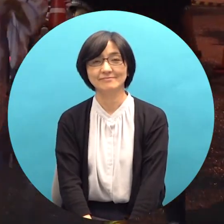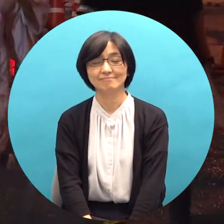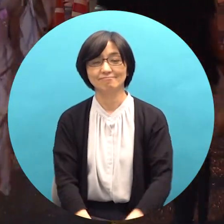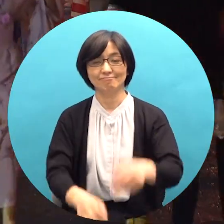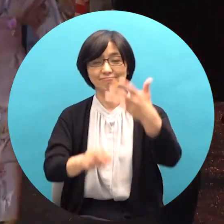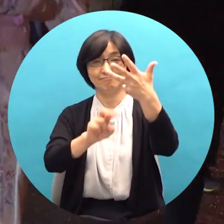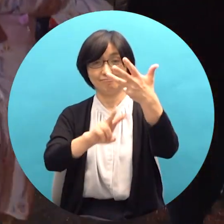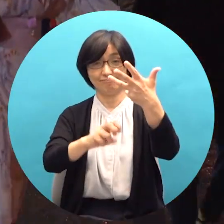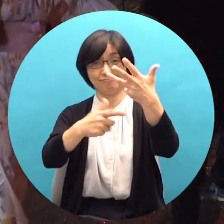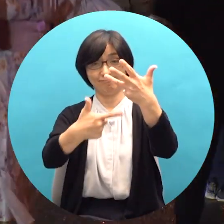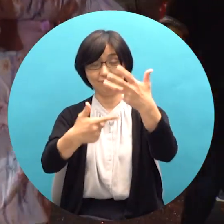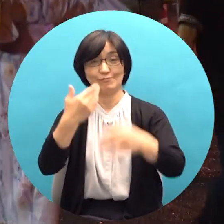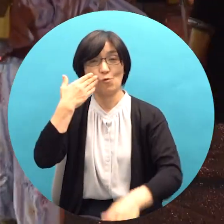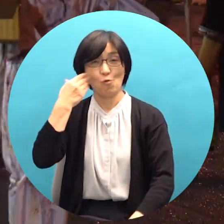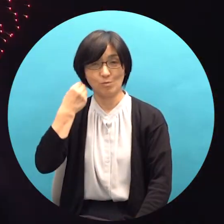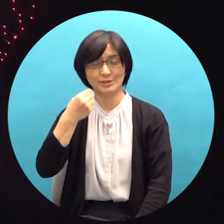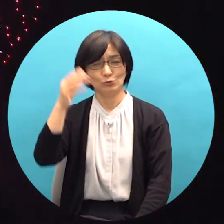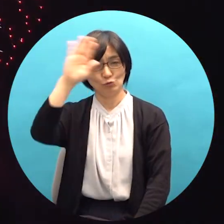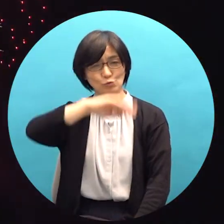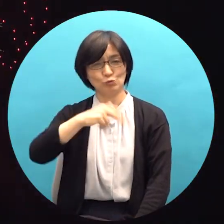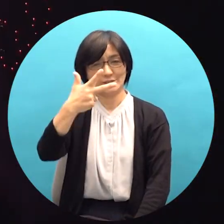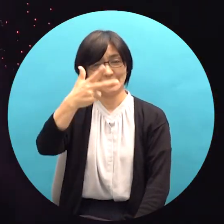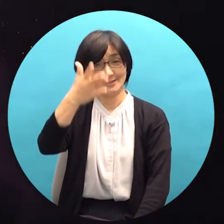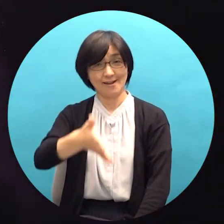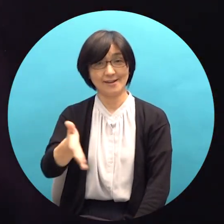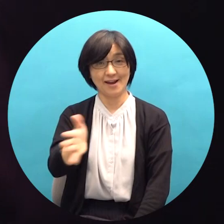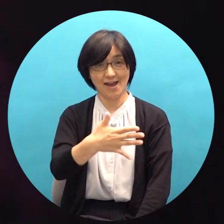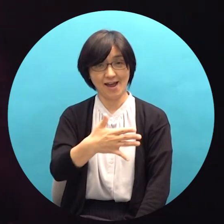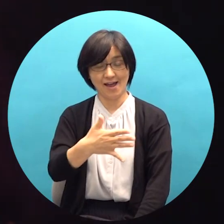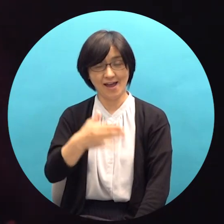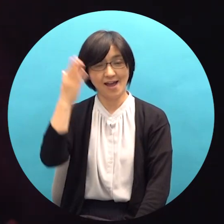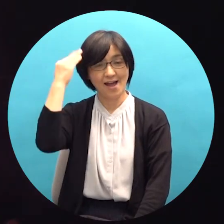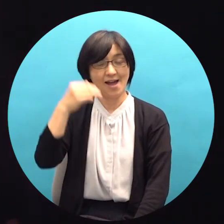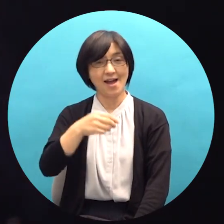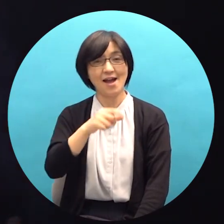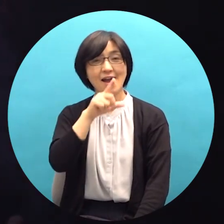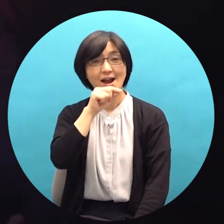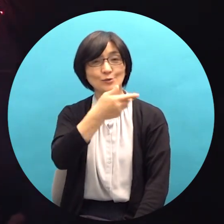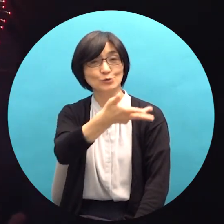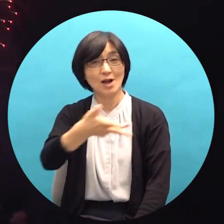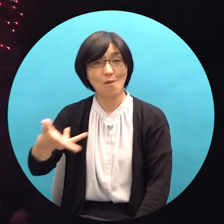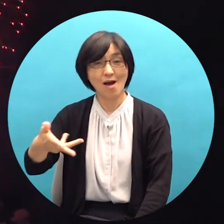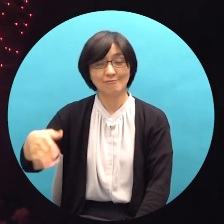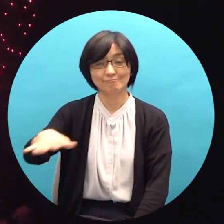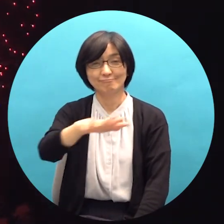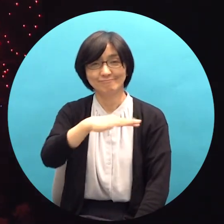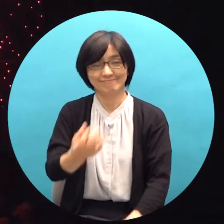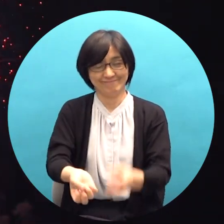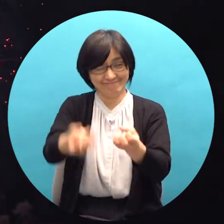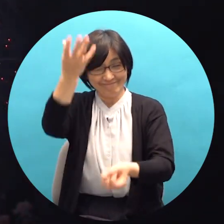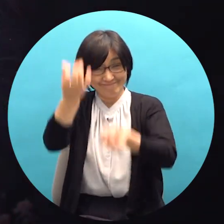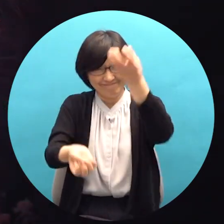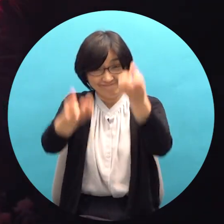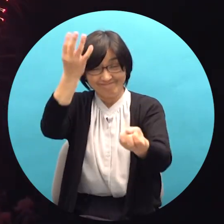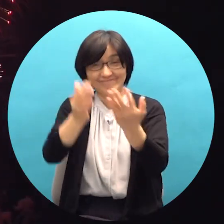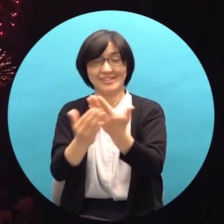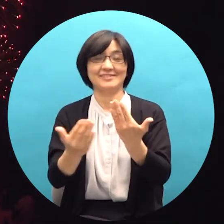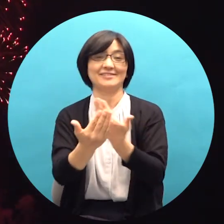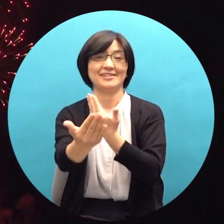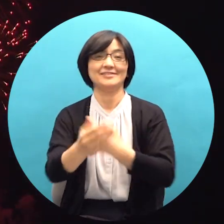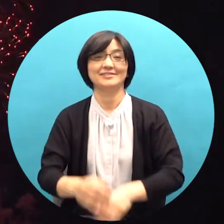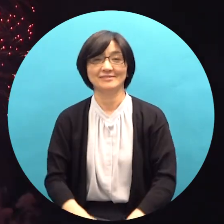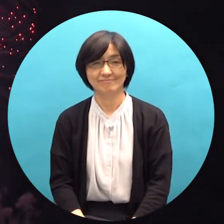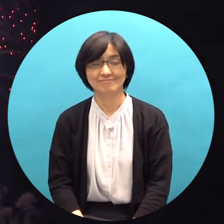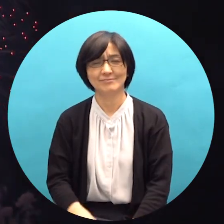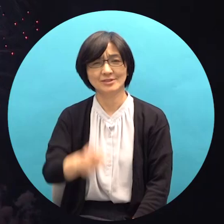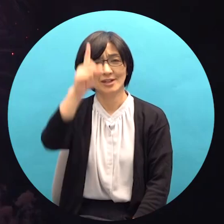8月26日土曜日19時半からは烏川河川敷にて大花火大会が開催されます。高